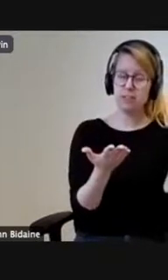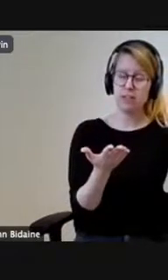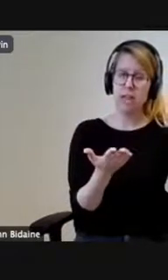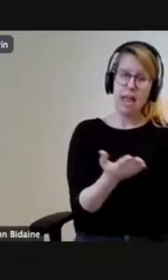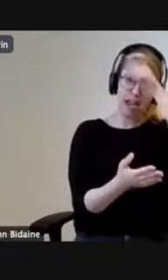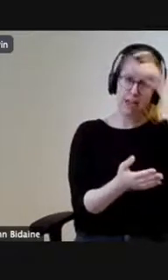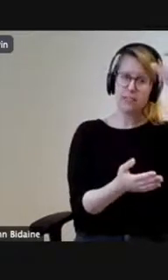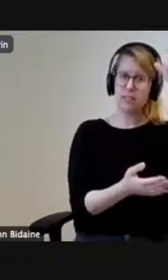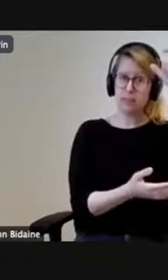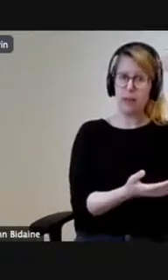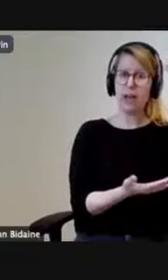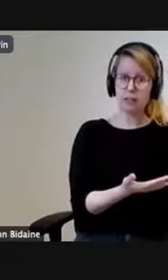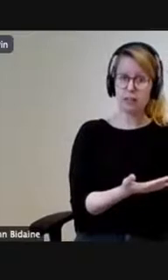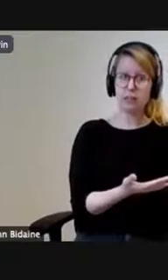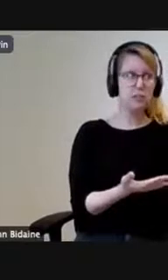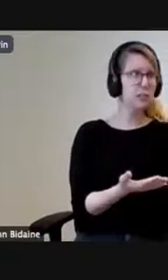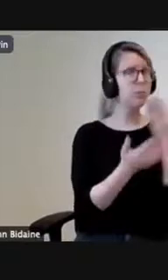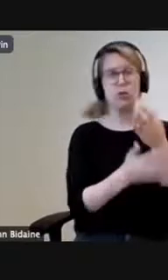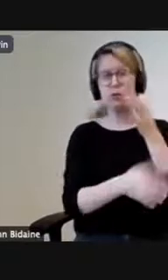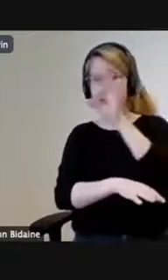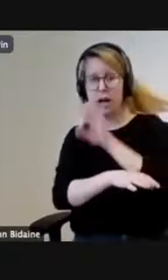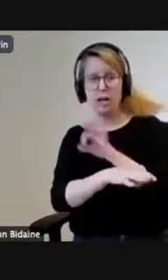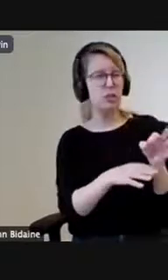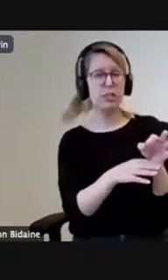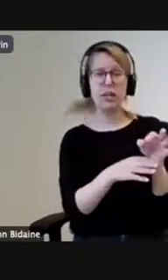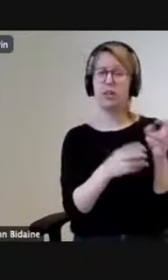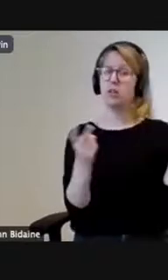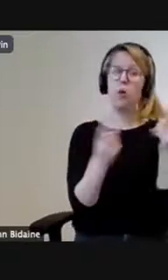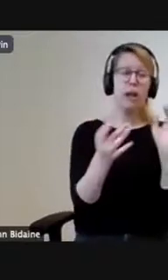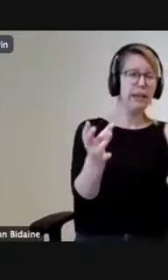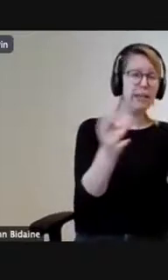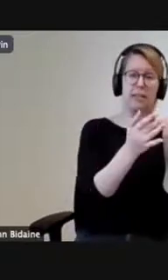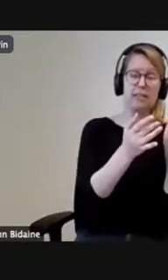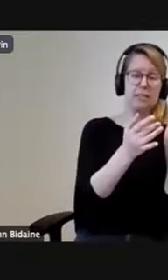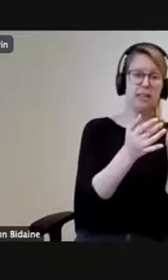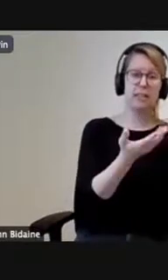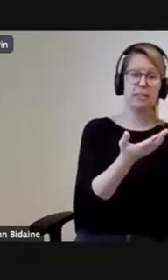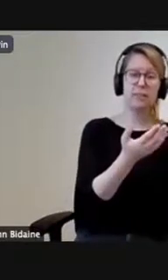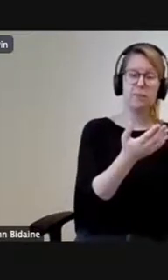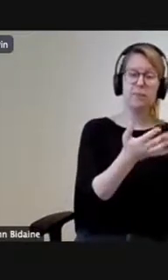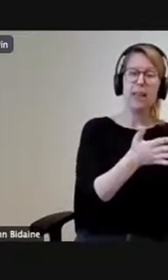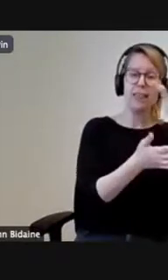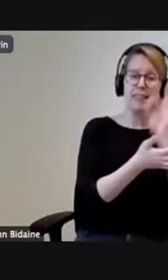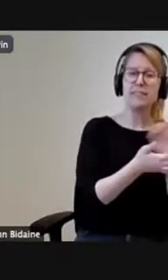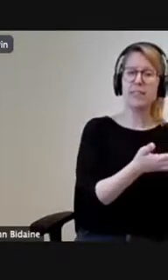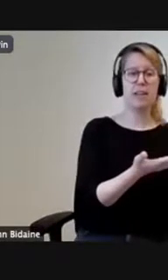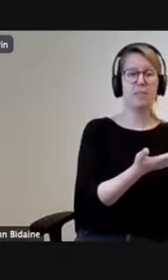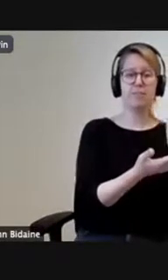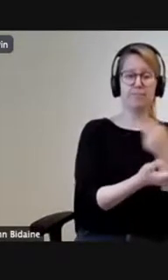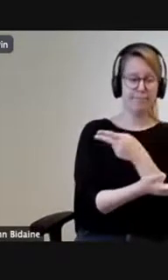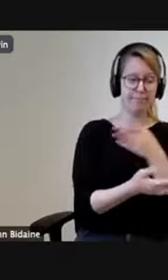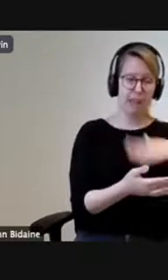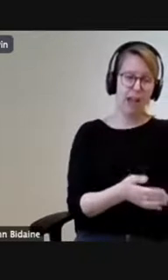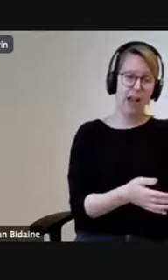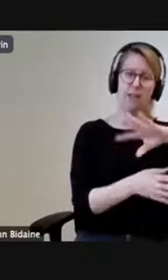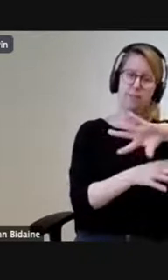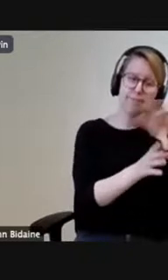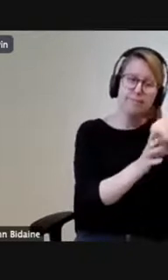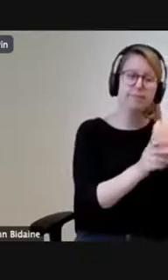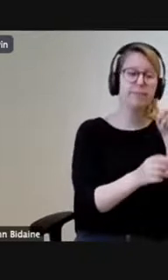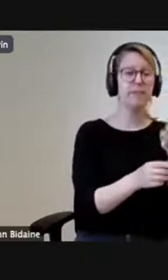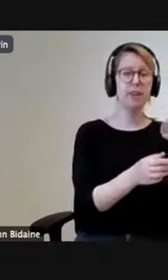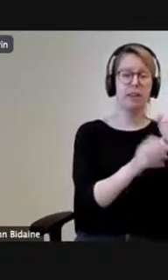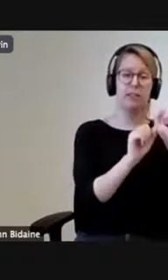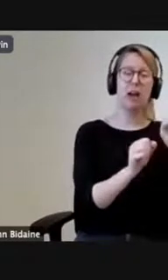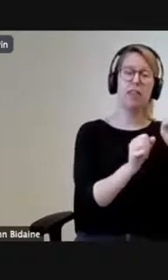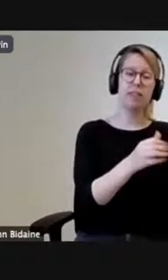que dans l'ensemble des domaines, il y ait un effort soutenu en matière d'accessibilité. Et on a toute